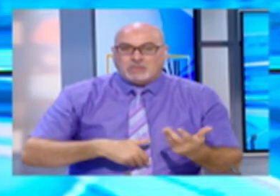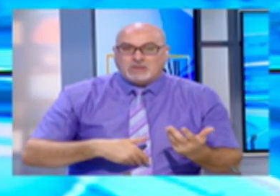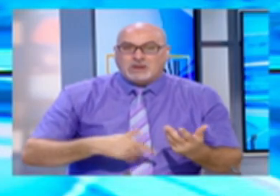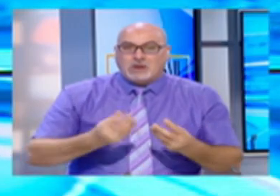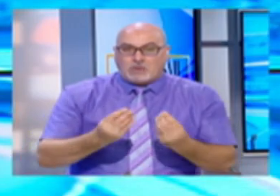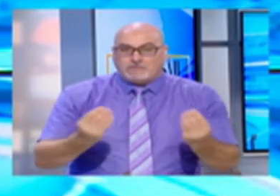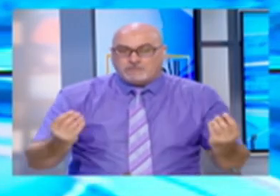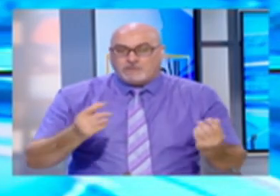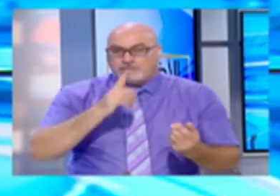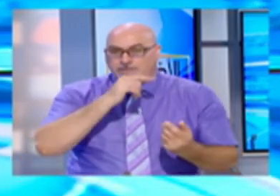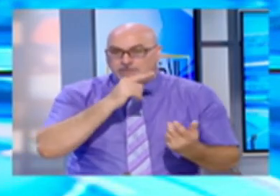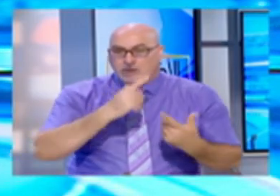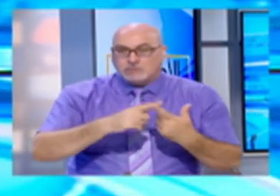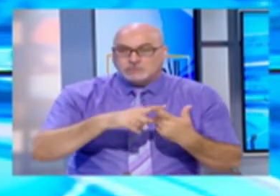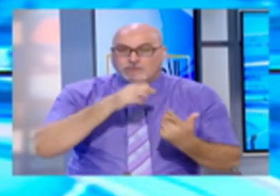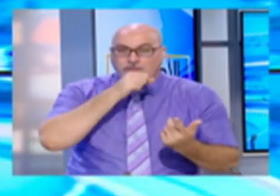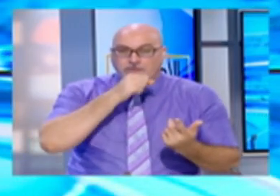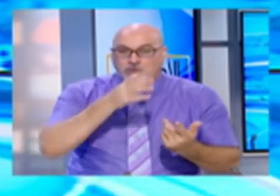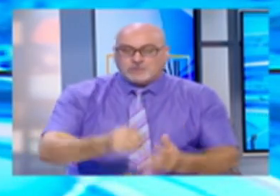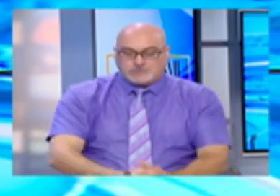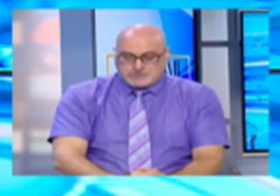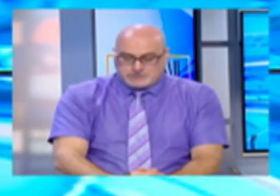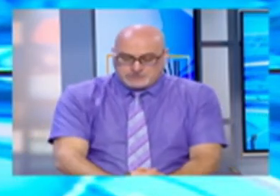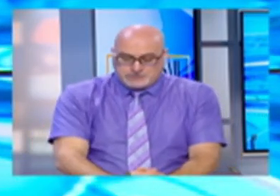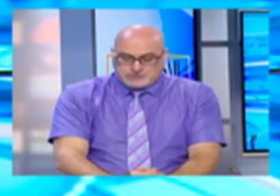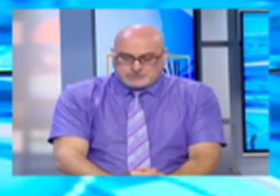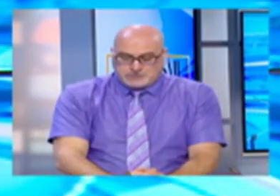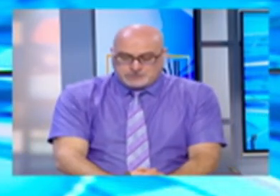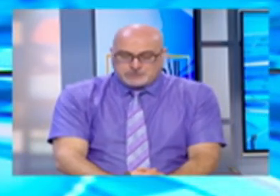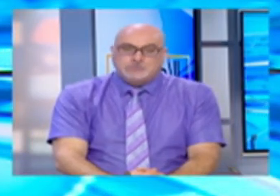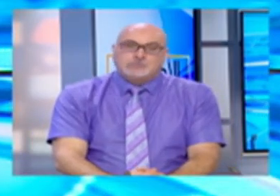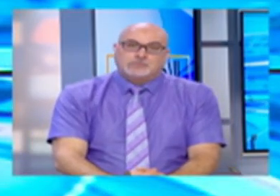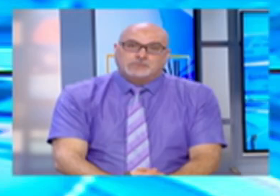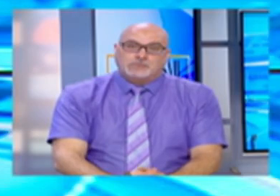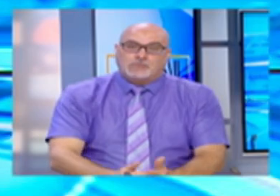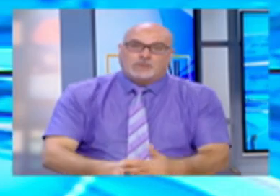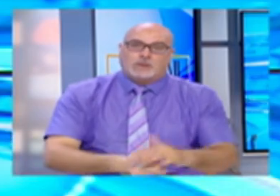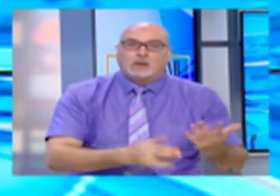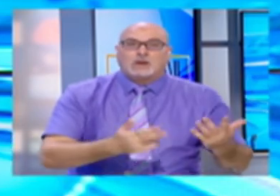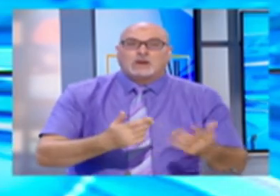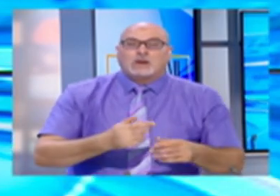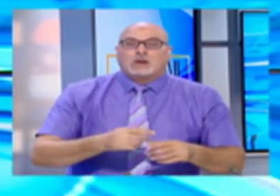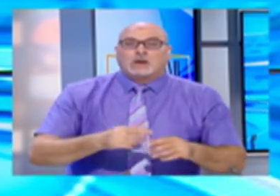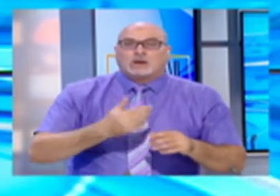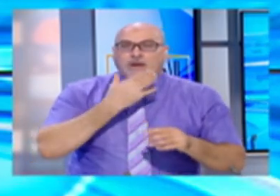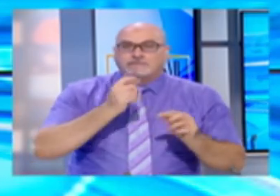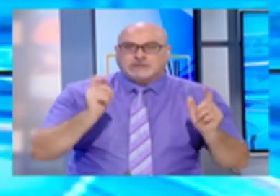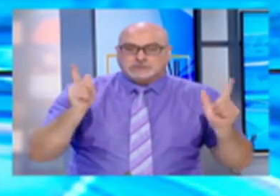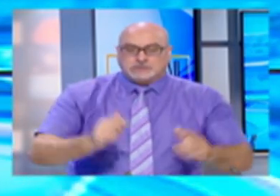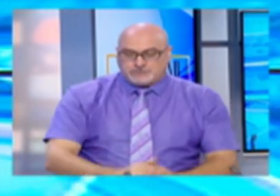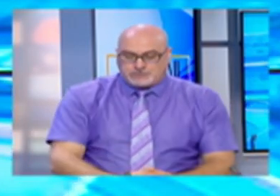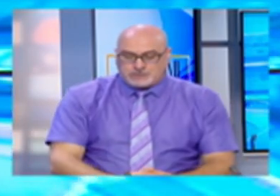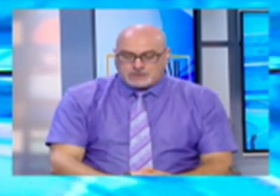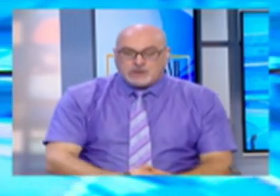الأطفال والنساء والمتشردين. في المشهد يا الأفغاني، وبعد نحو